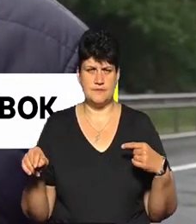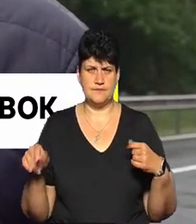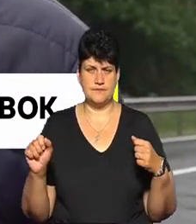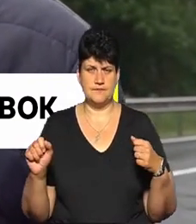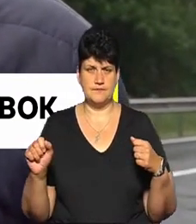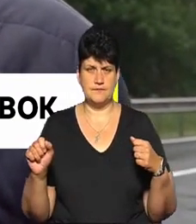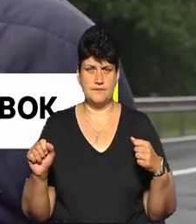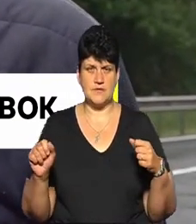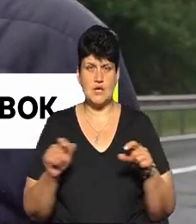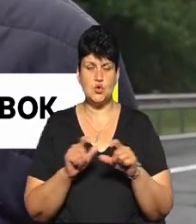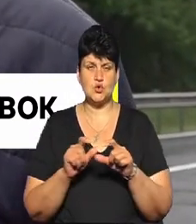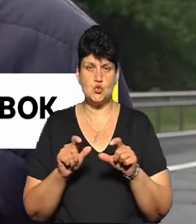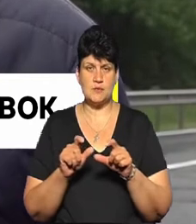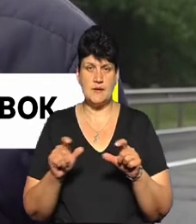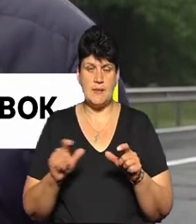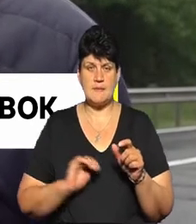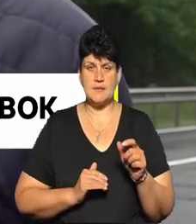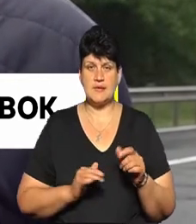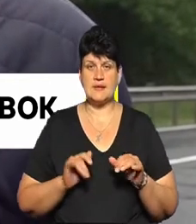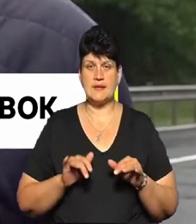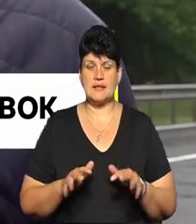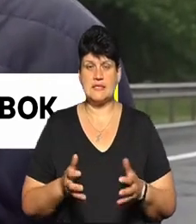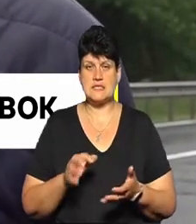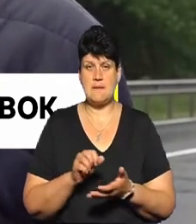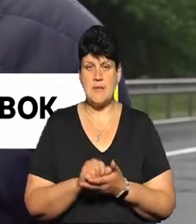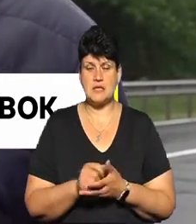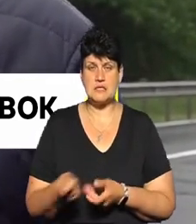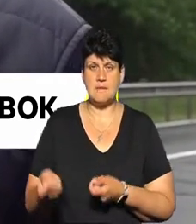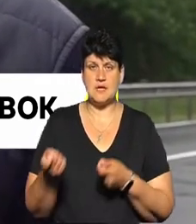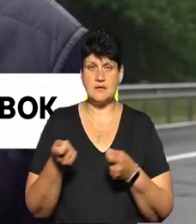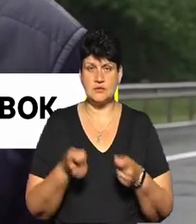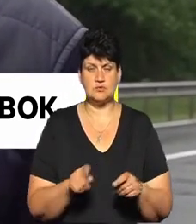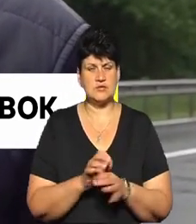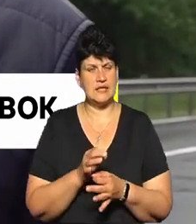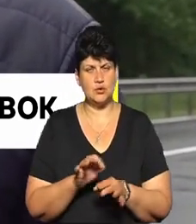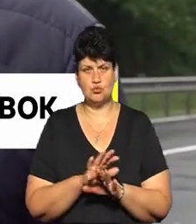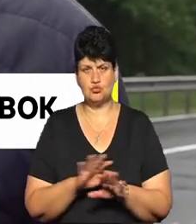суб'єктів підприємницької діяльності, які займаються перевезеннями, щодо недопущення перевищення